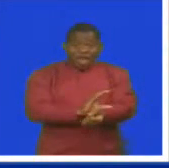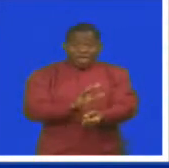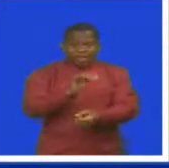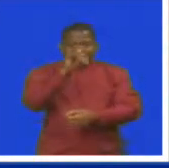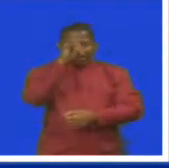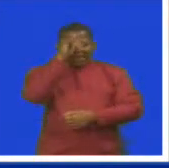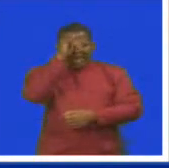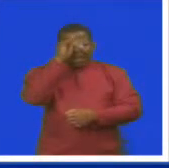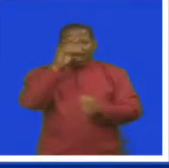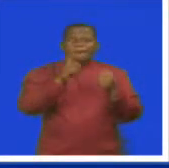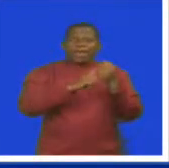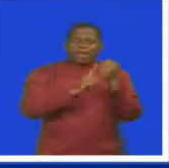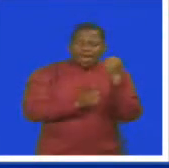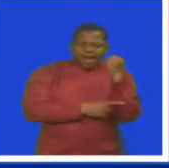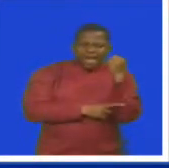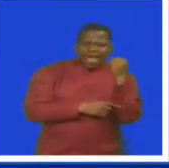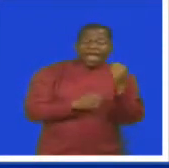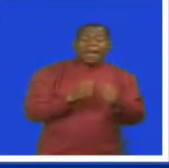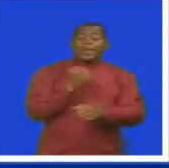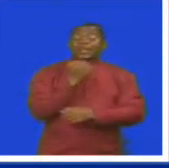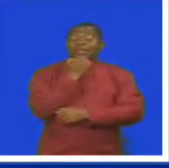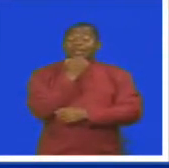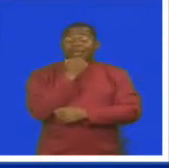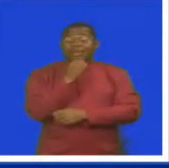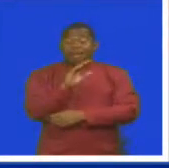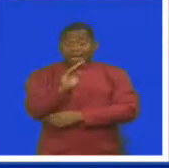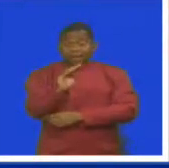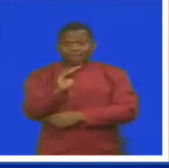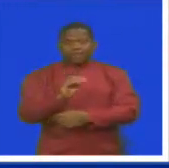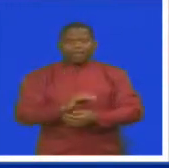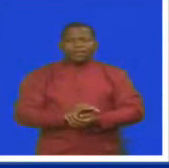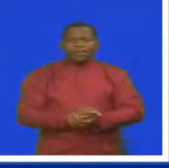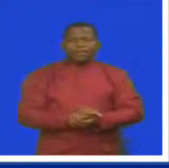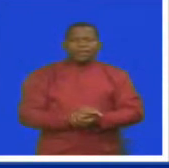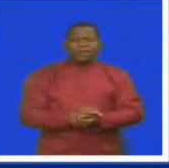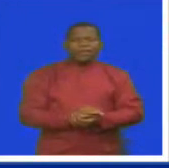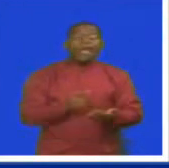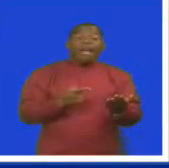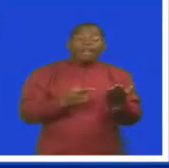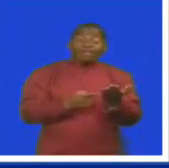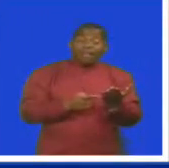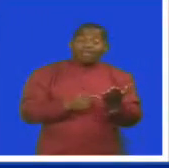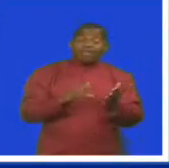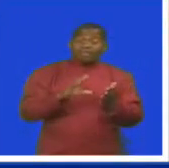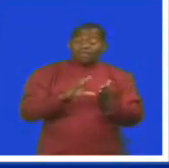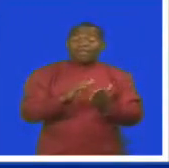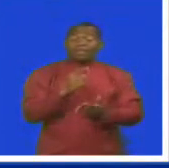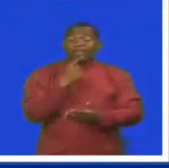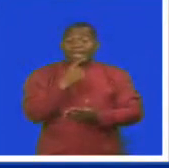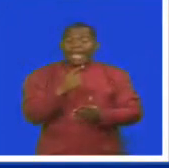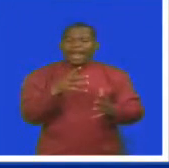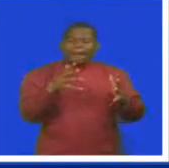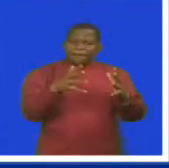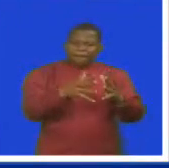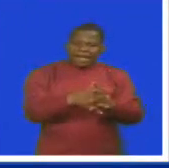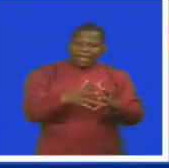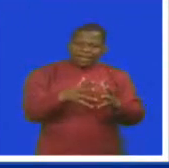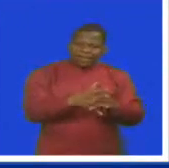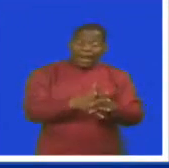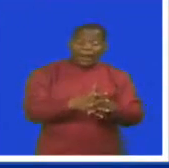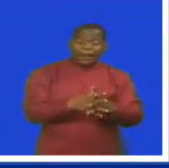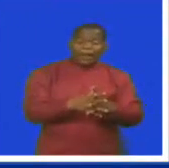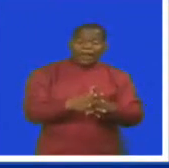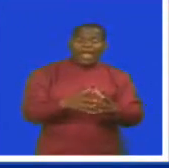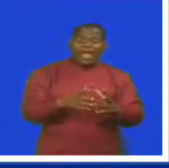alendansi kubomanzini. Masipala welidolobha uthi lo mhlangano nalabo labathinthekako kuleli dolobha uchaza kona ukuthi